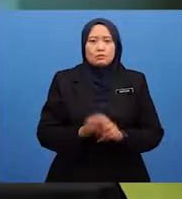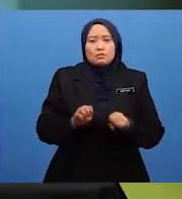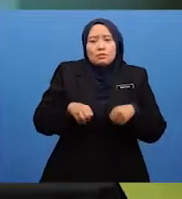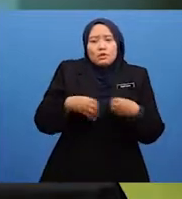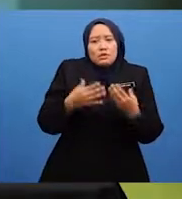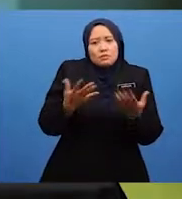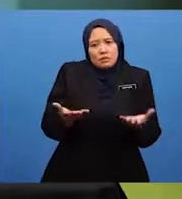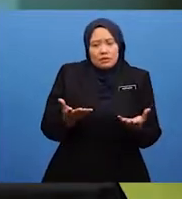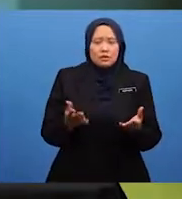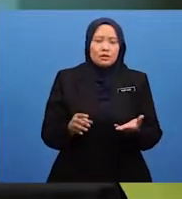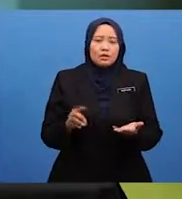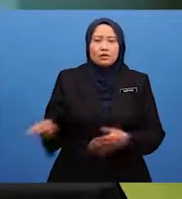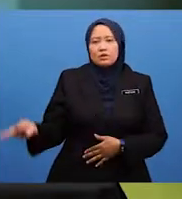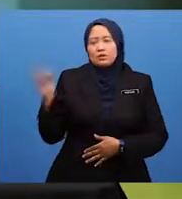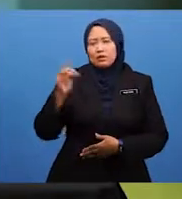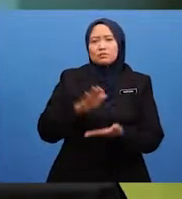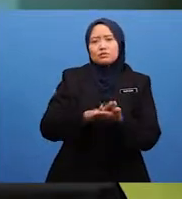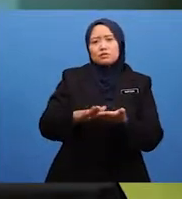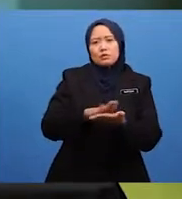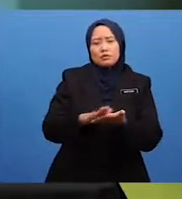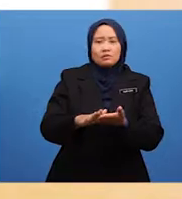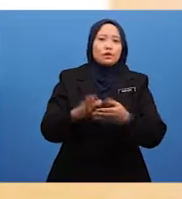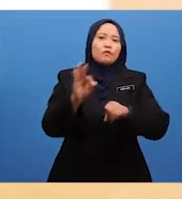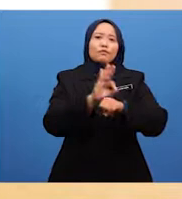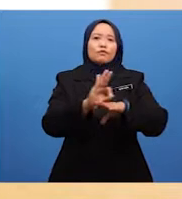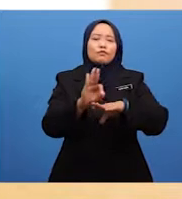Bagaimanakah daya geseran ini berfungsi?